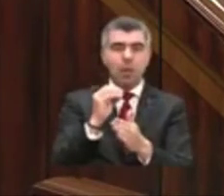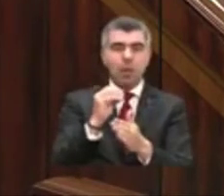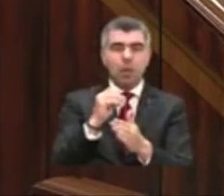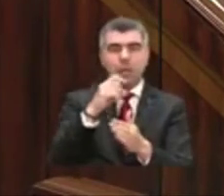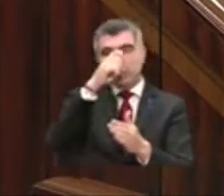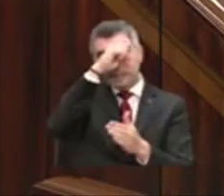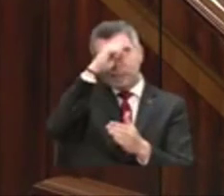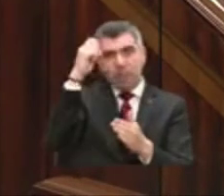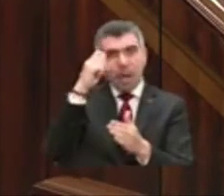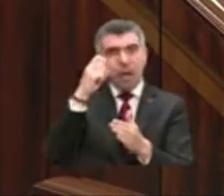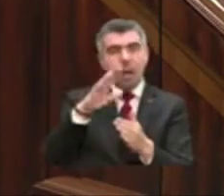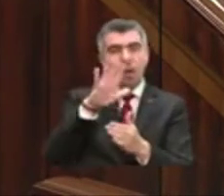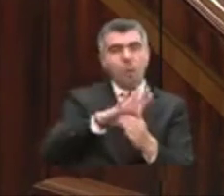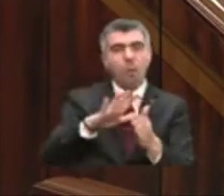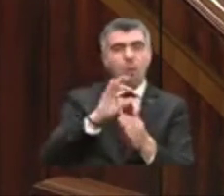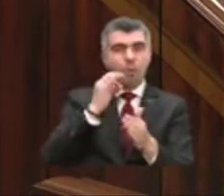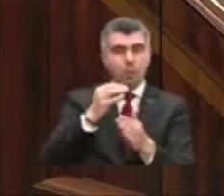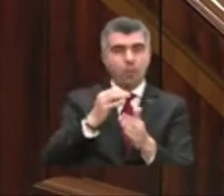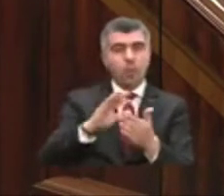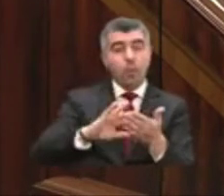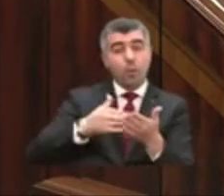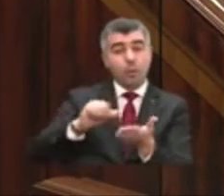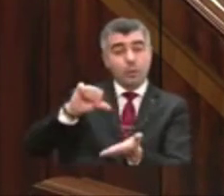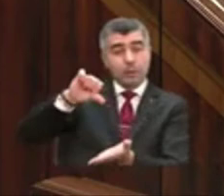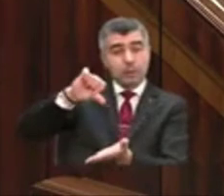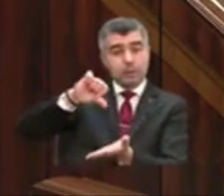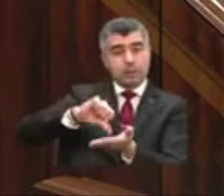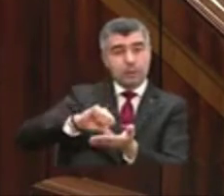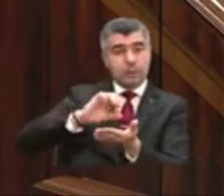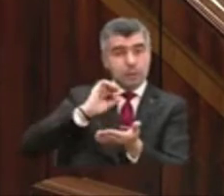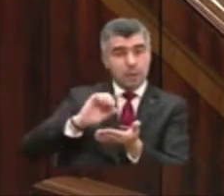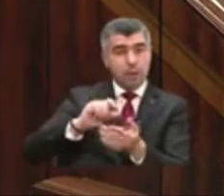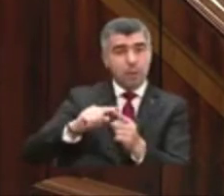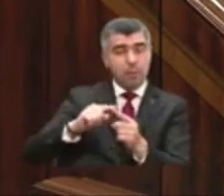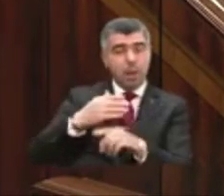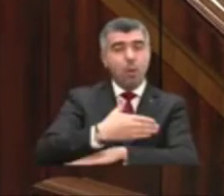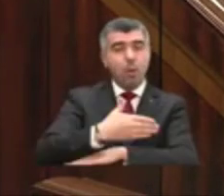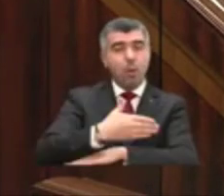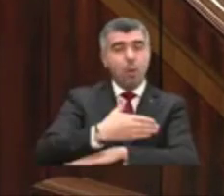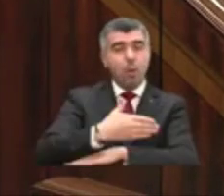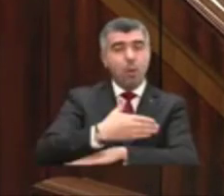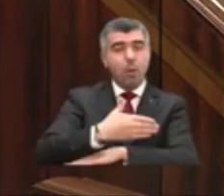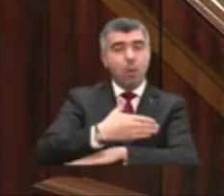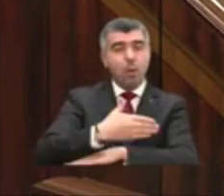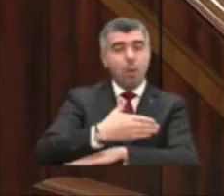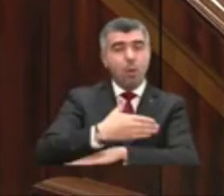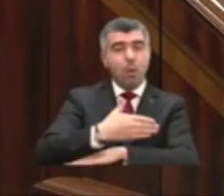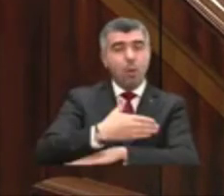الوطني رقم 17 التي تربط المركز الحدودي المحبس بجديرية والفارسية،